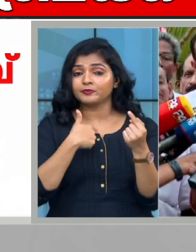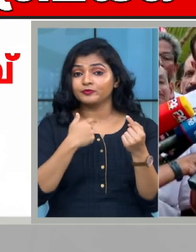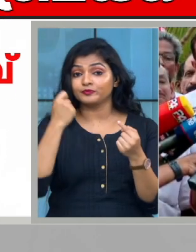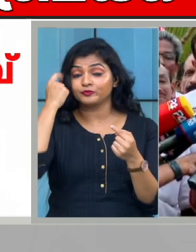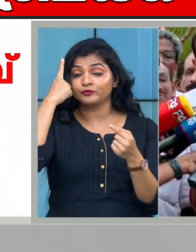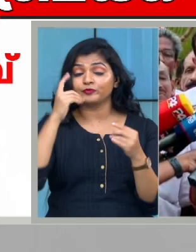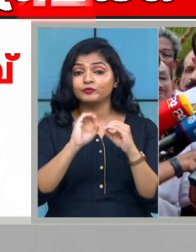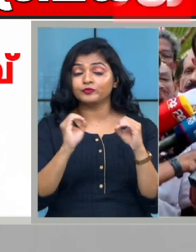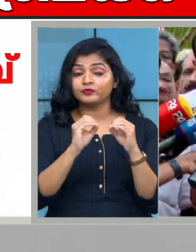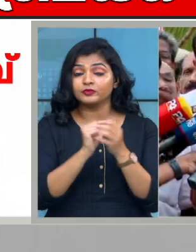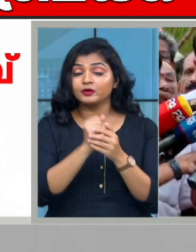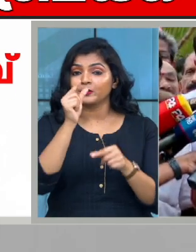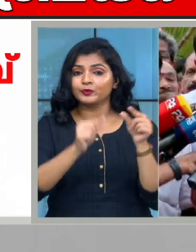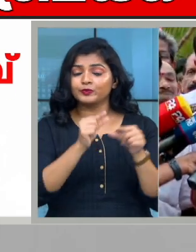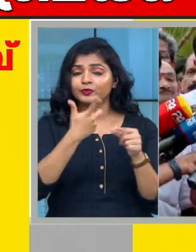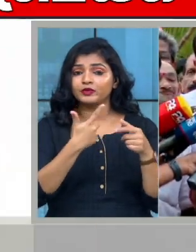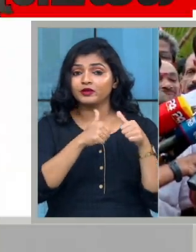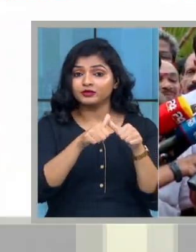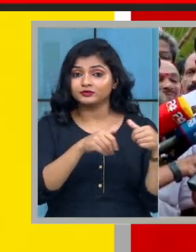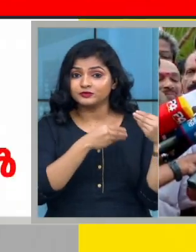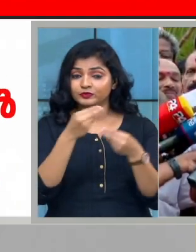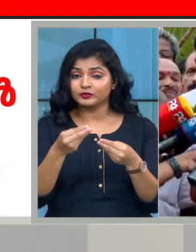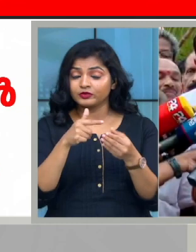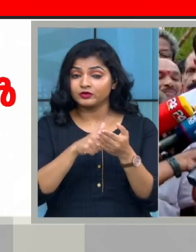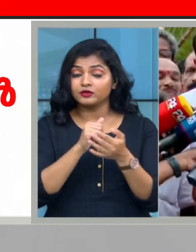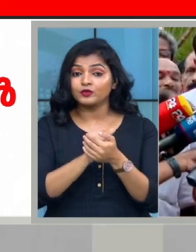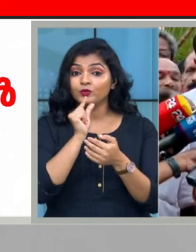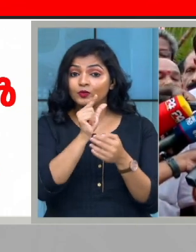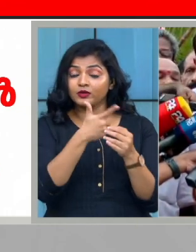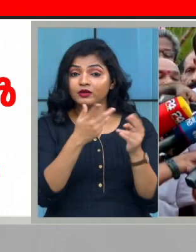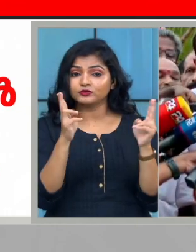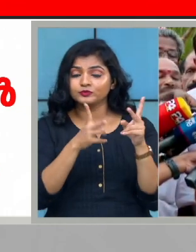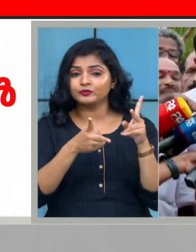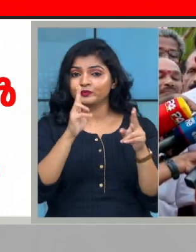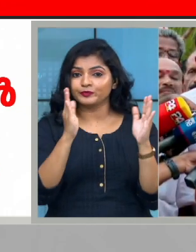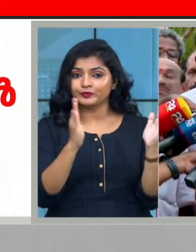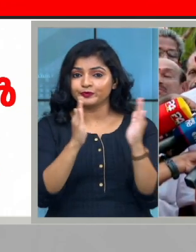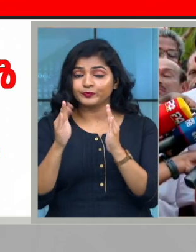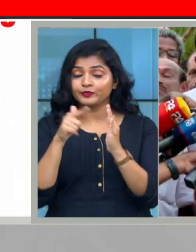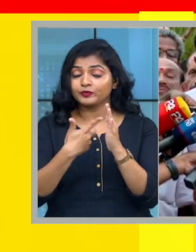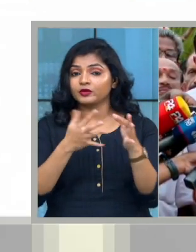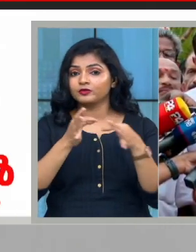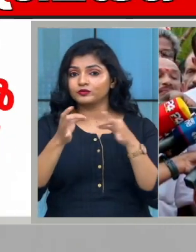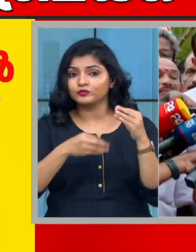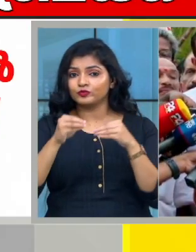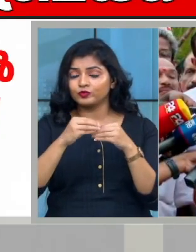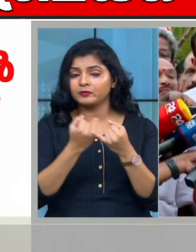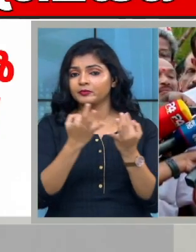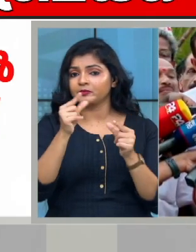മനസ്സിലാകാതെ ആളുകൾ പറയുന്നതിനെ ഒരു വാക്ക് അടർത്തിയെടുത്തിട്ട് വ്യാഖ്യാനിക്കുന്ന ആളുകളാണ് ഈ കൂട്ടത്തിൽ പല